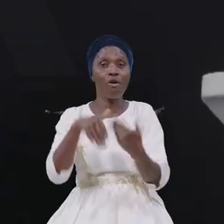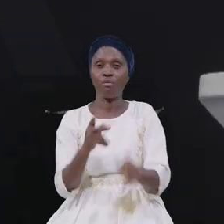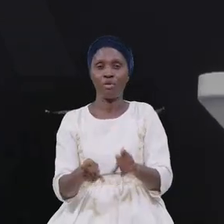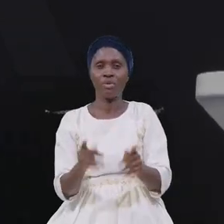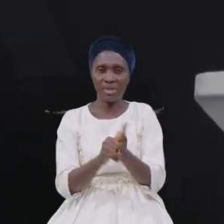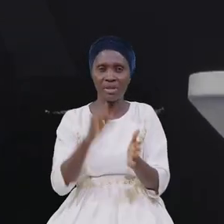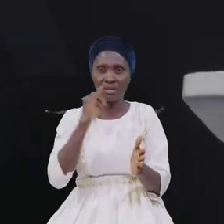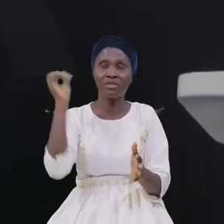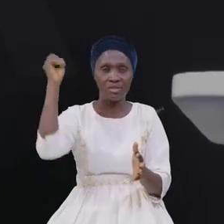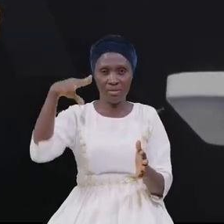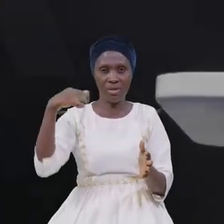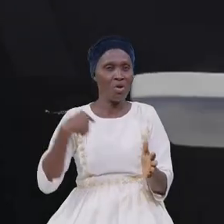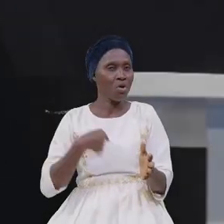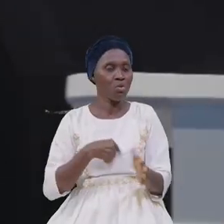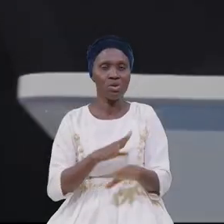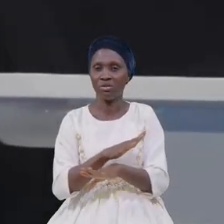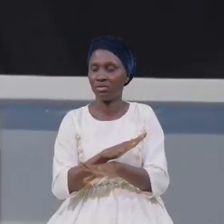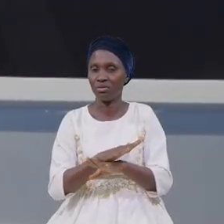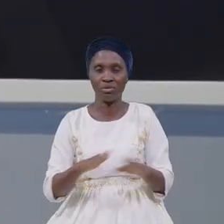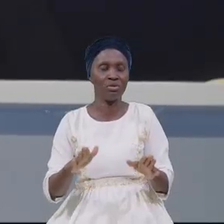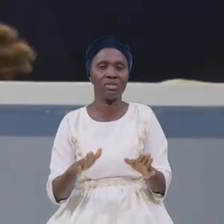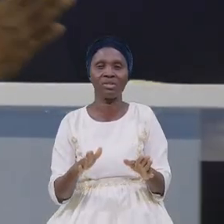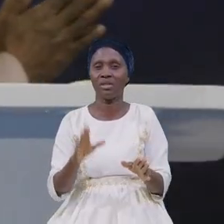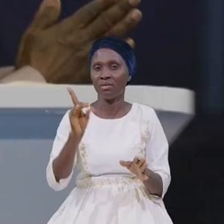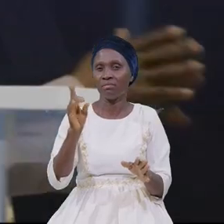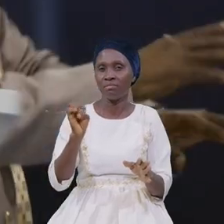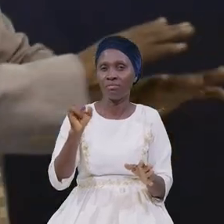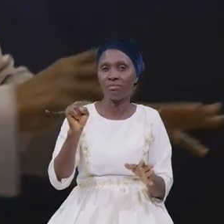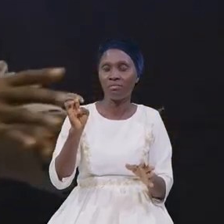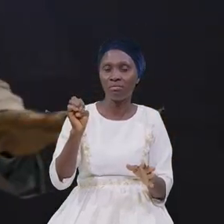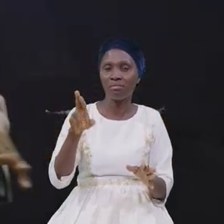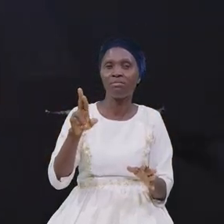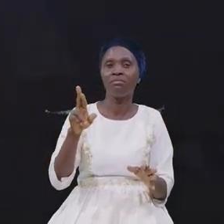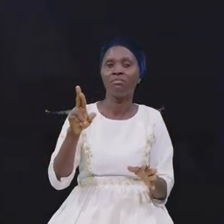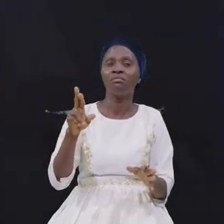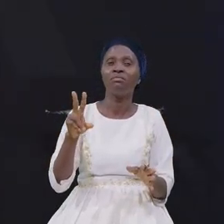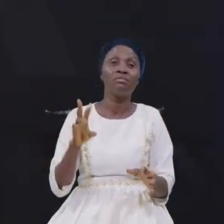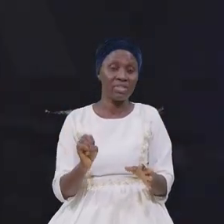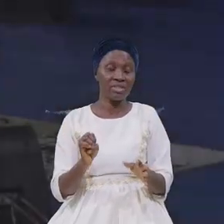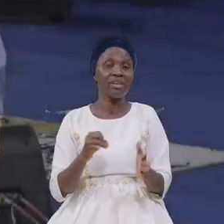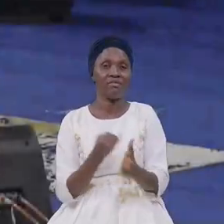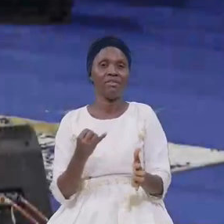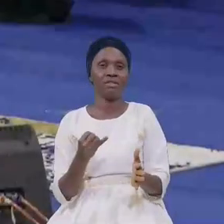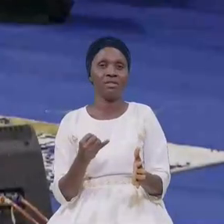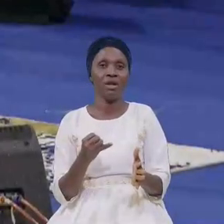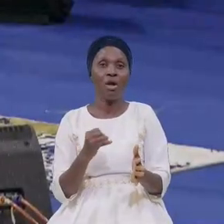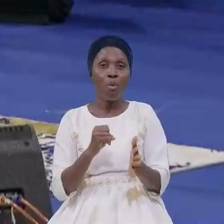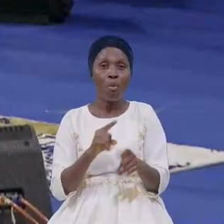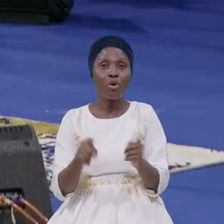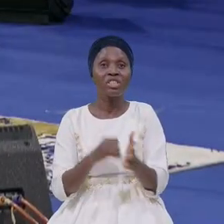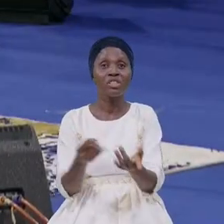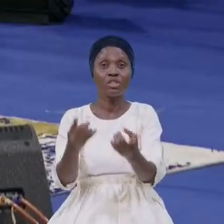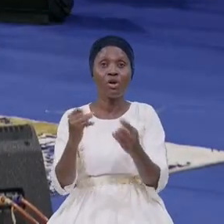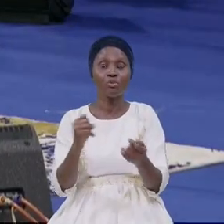ça. Il n'y a personne qui mérite cela. Mais cela vient à tout le monde, pour tous. Et puis C, qui